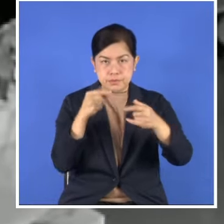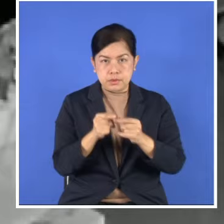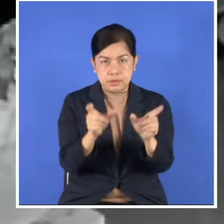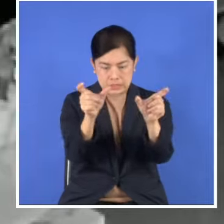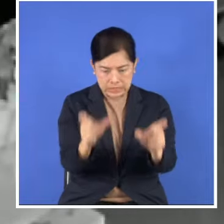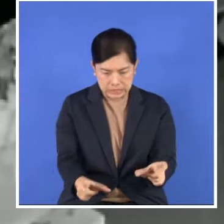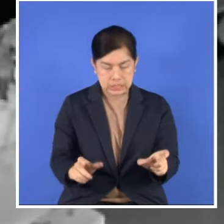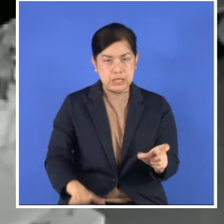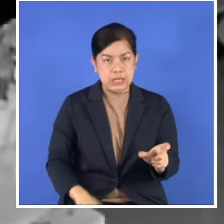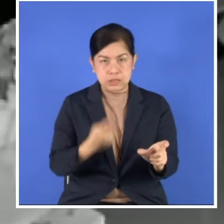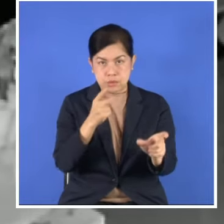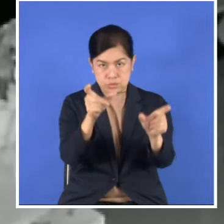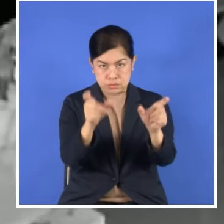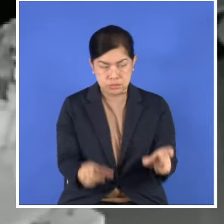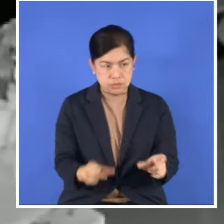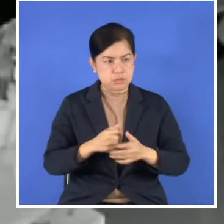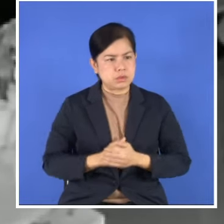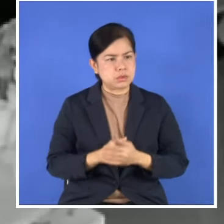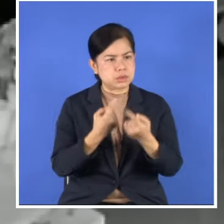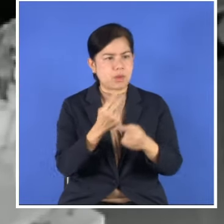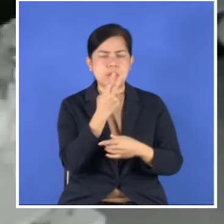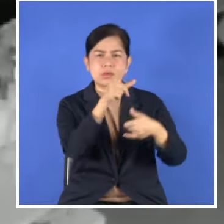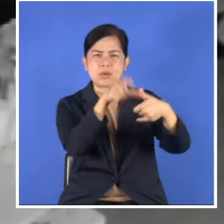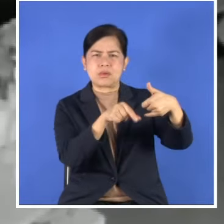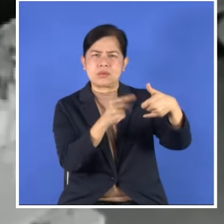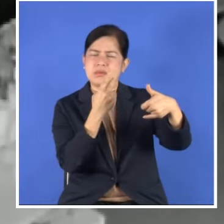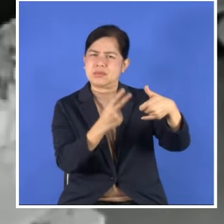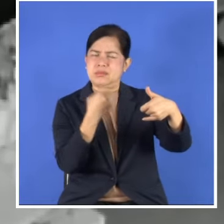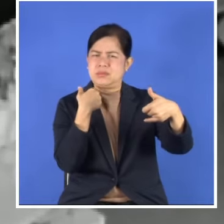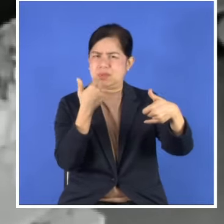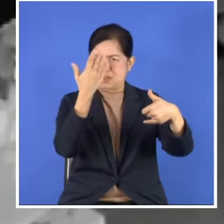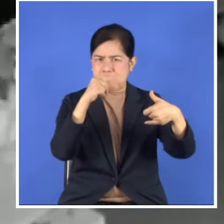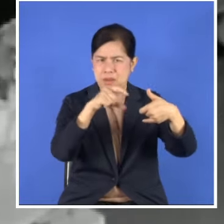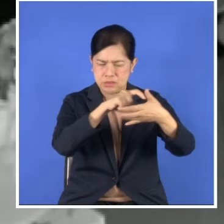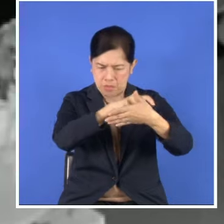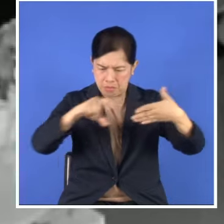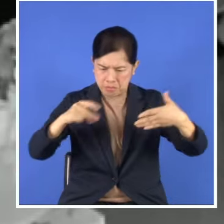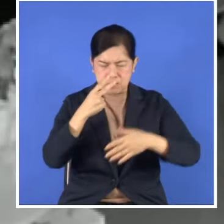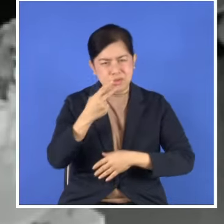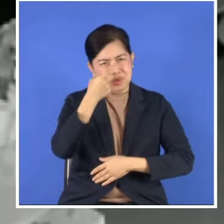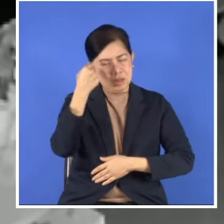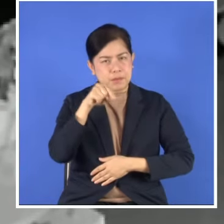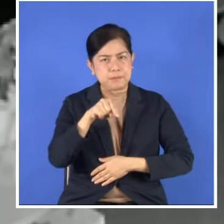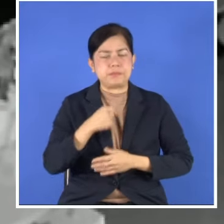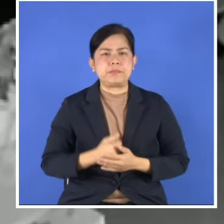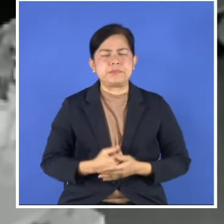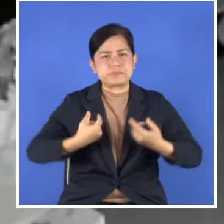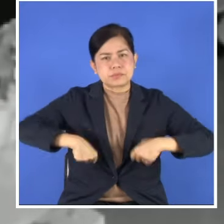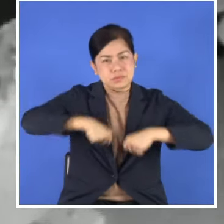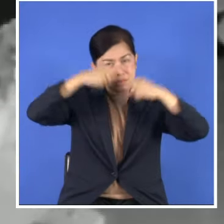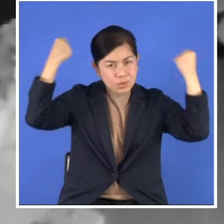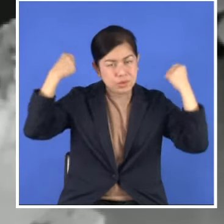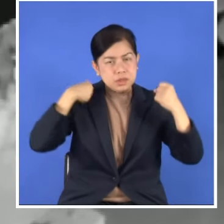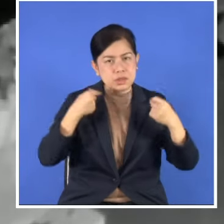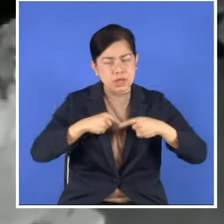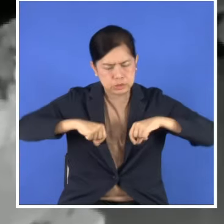ดับที่พอมองได้แต่ภาพนี้มองไม่ได้แล้วค่ะเพราะทีมงานเซ็นเซอร์หมดเลยนะคะเจ้าตัวถอดเสื้อแล้วถอดกางเกงออกด้วยคุณผู้ชมก็นั่นแหละเลยเป็น